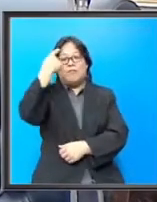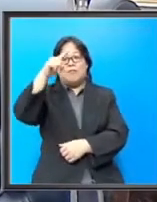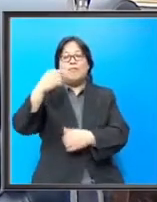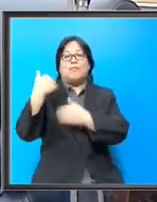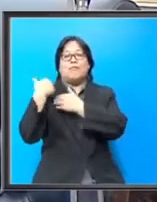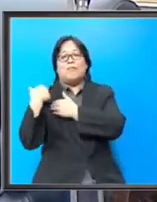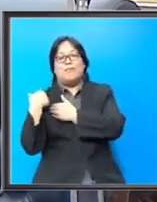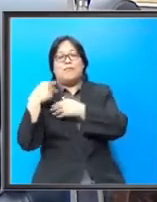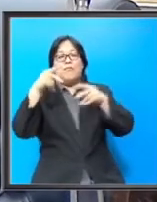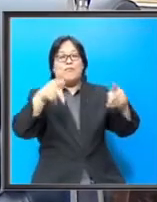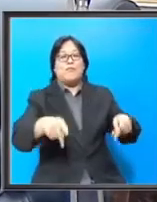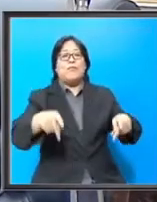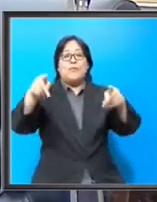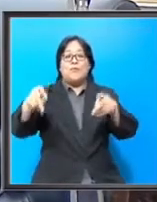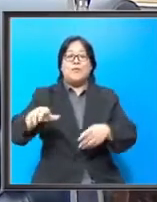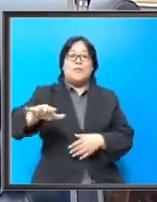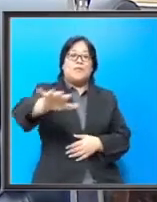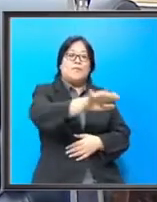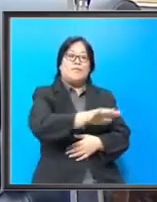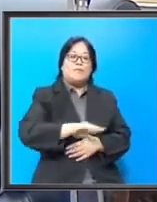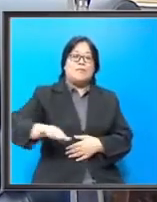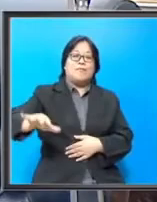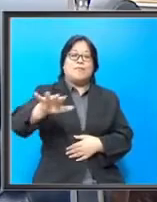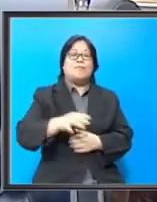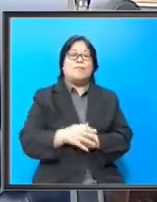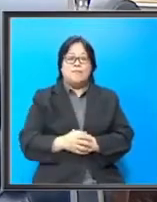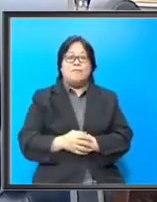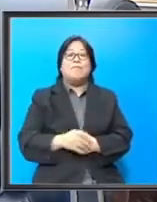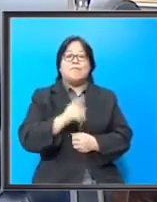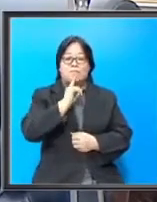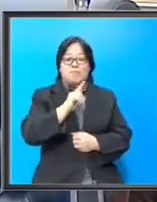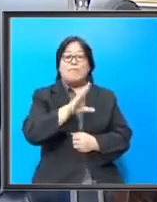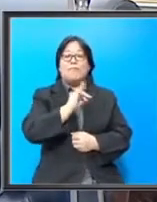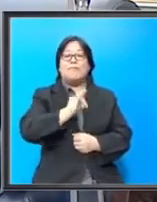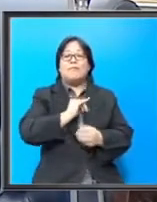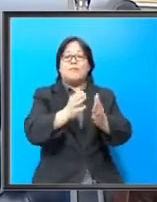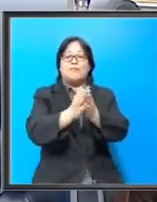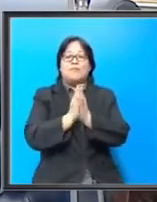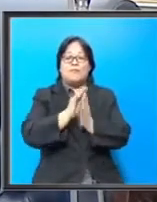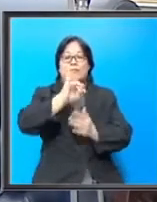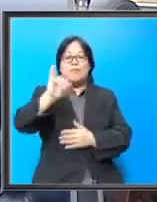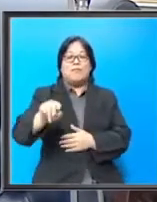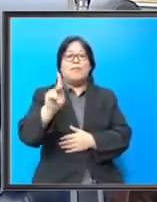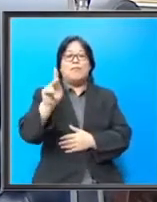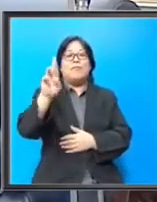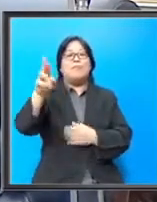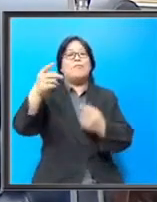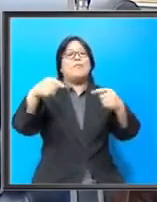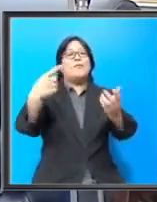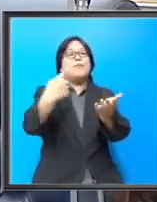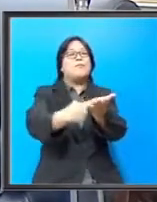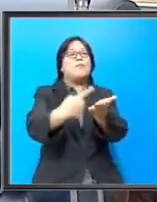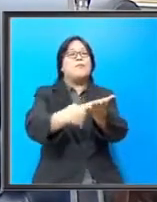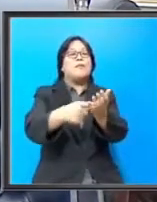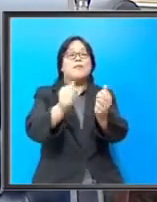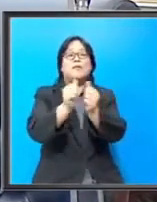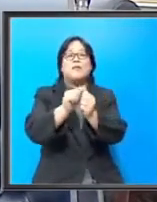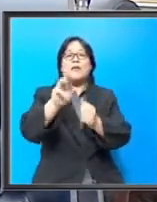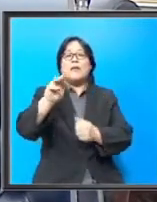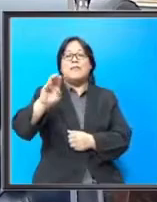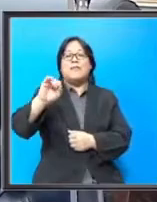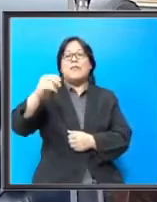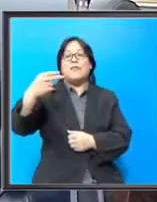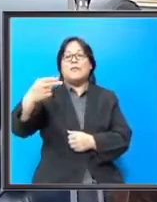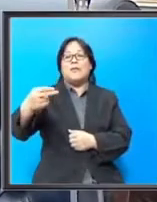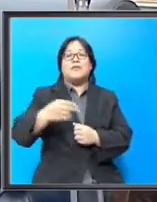bagi menampung penduduk-penduduk persekitaran walaupun adamsa unit rezeki Aini Latjuba bincang dengan Kementerian